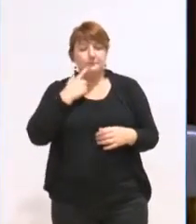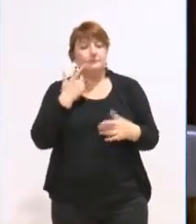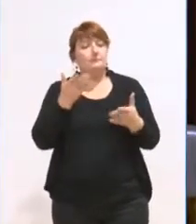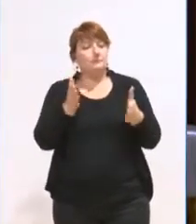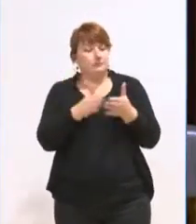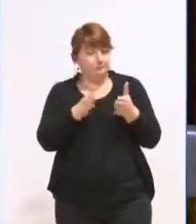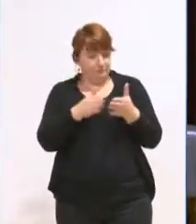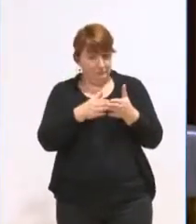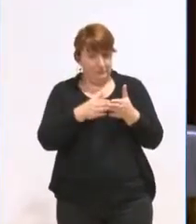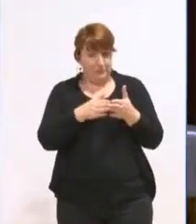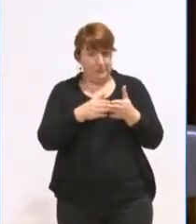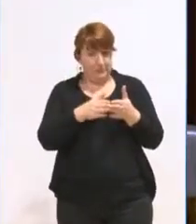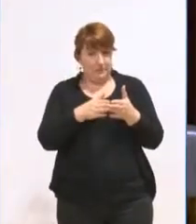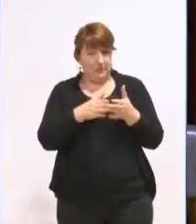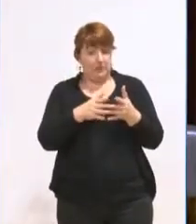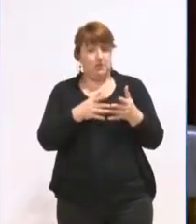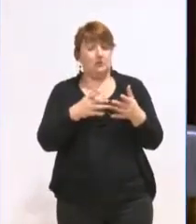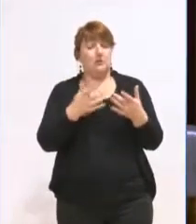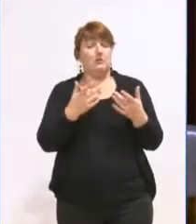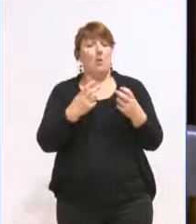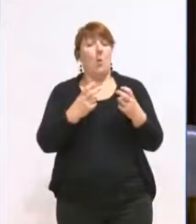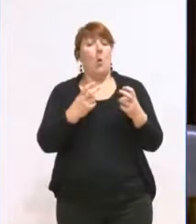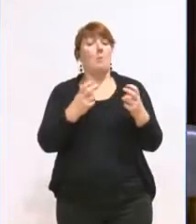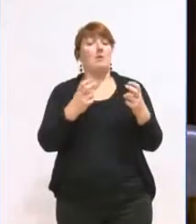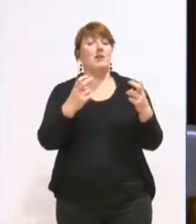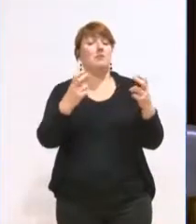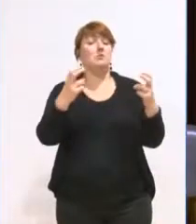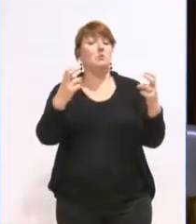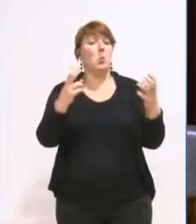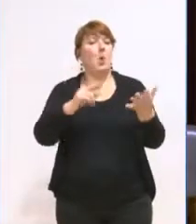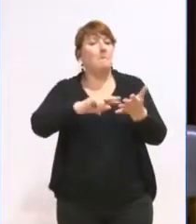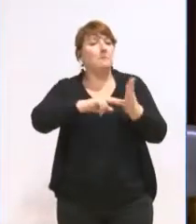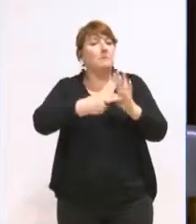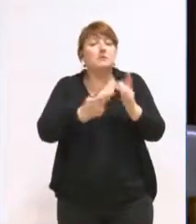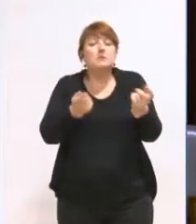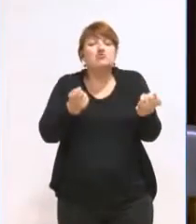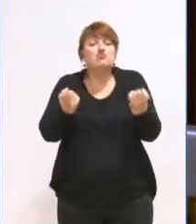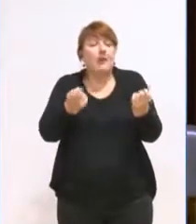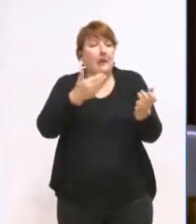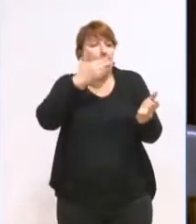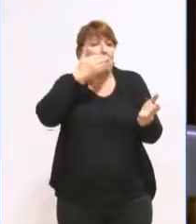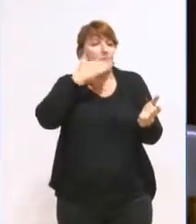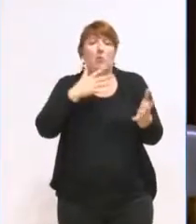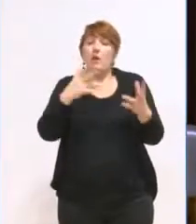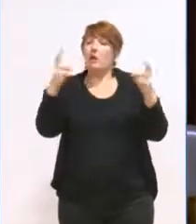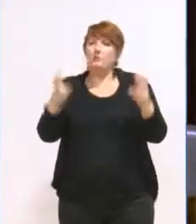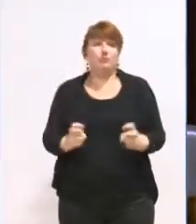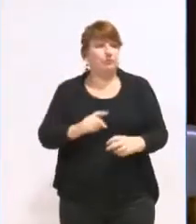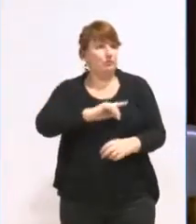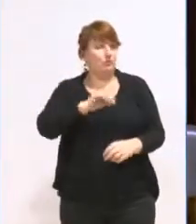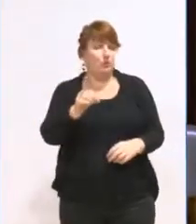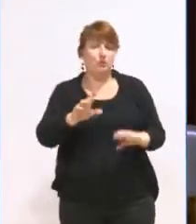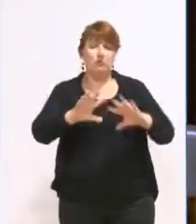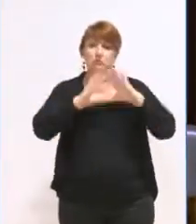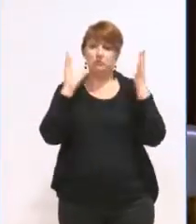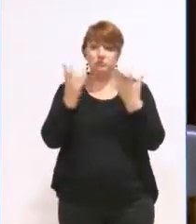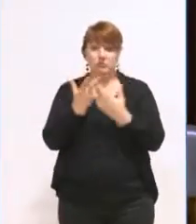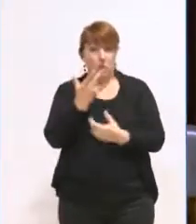maîtriser le rythme de cette augmentation. En 3 phrases, à peu près, tout est